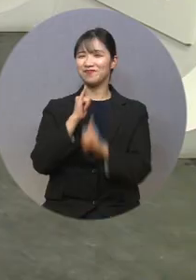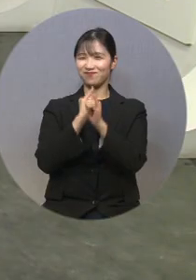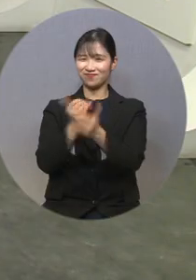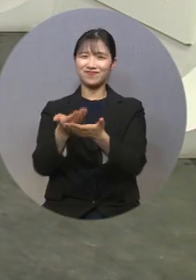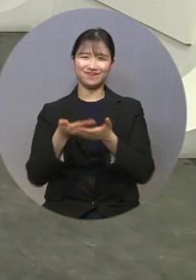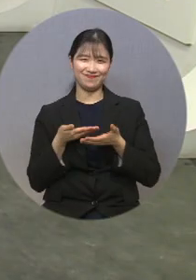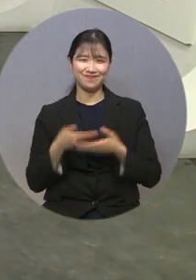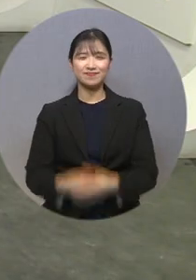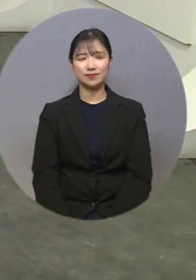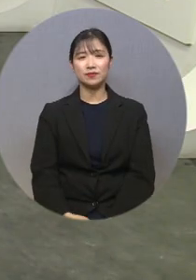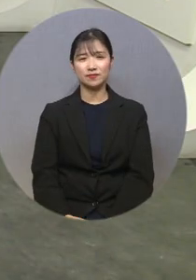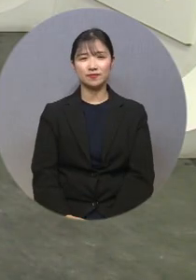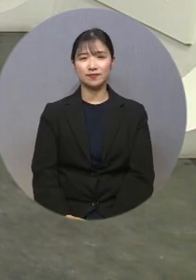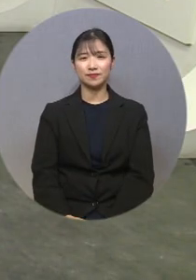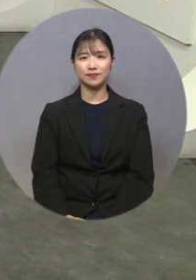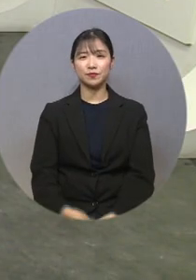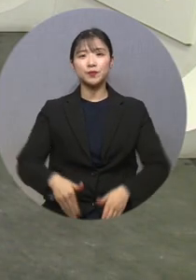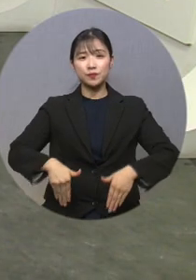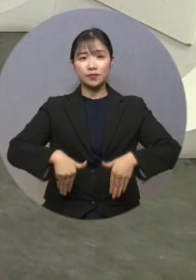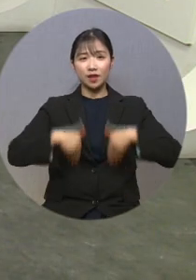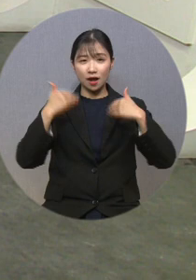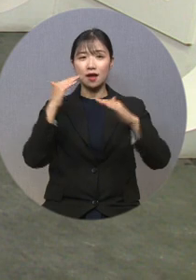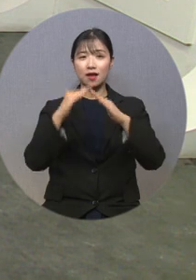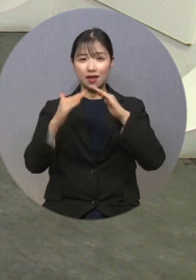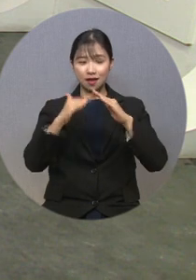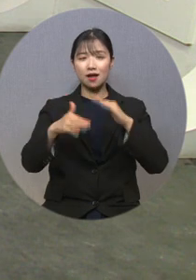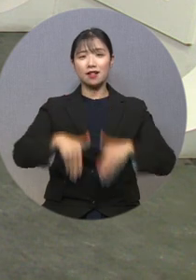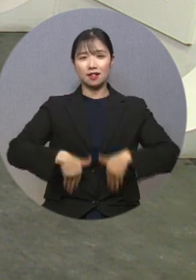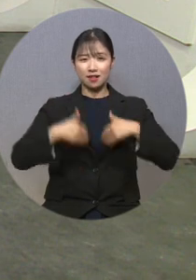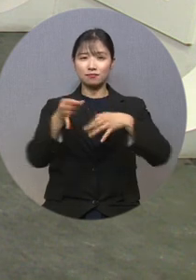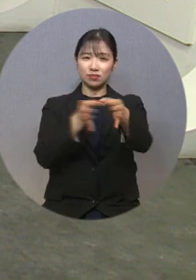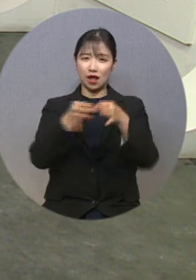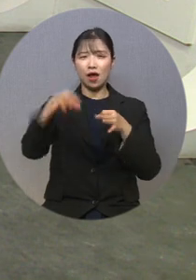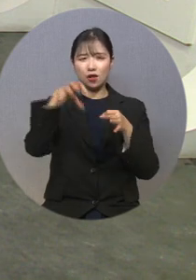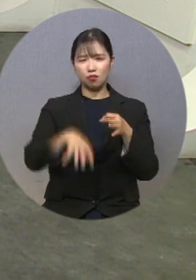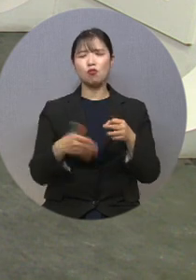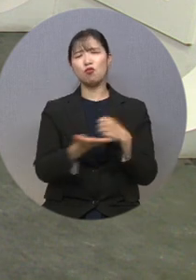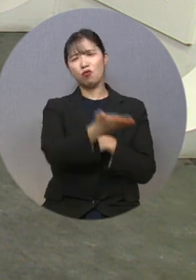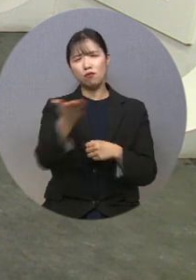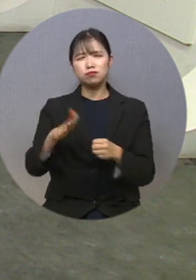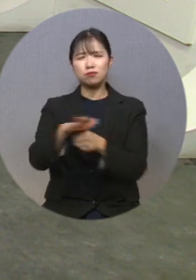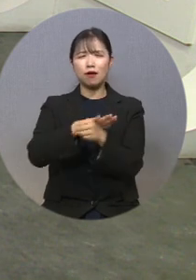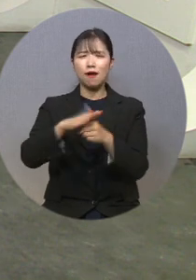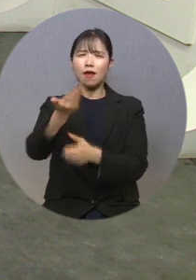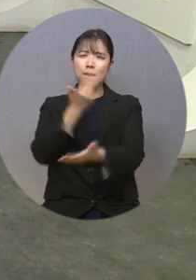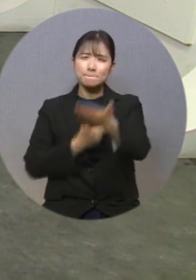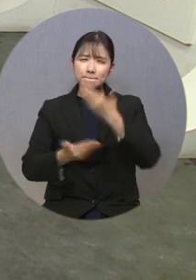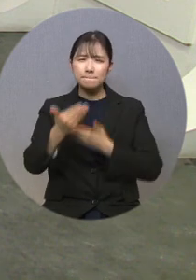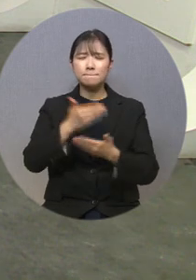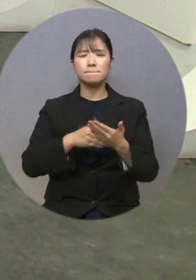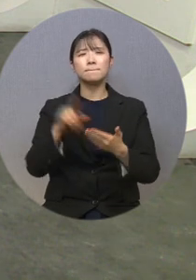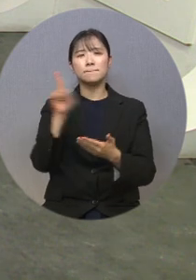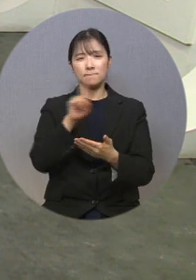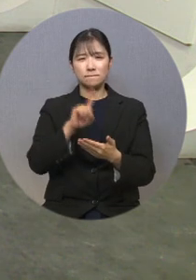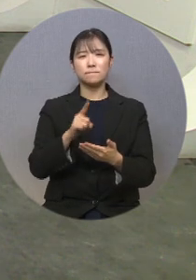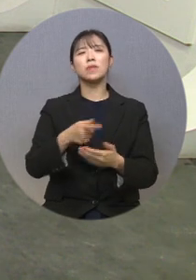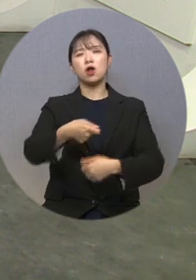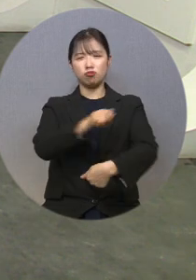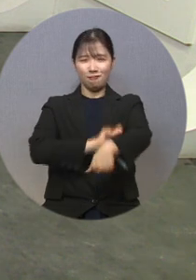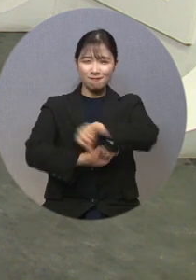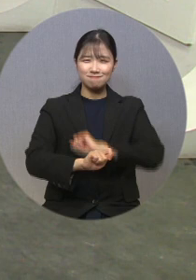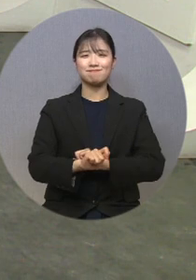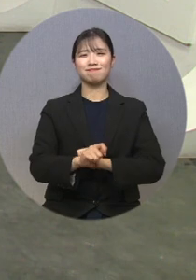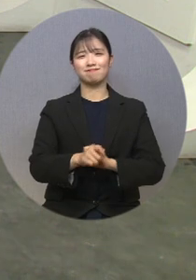예, 남도장터가 여러분께 뜨거운 사랑을 받은 것은 네. 농산물 판매 운동에 또 발벗고 네. 나서